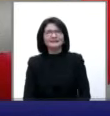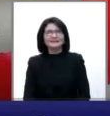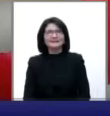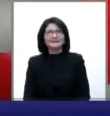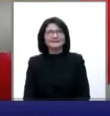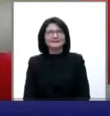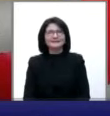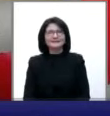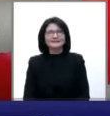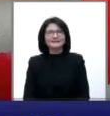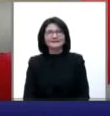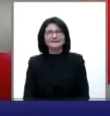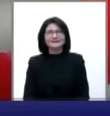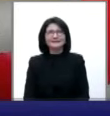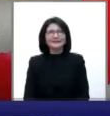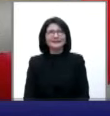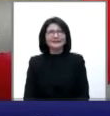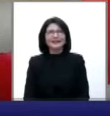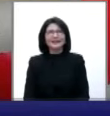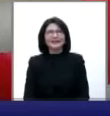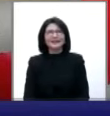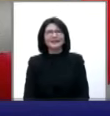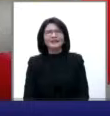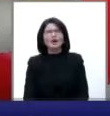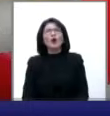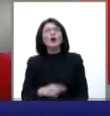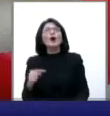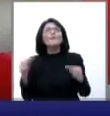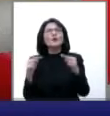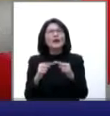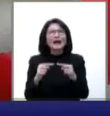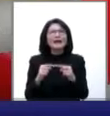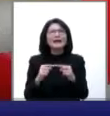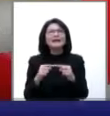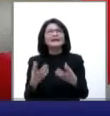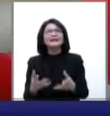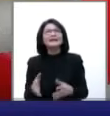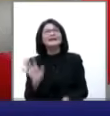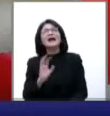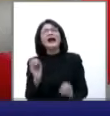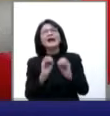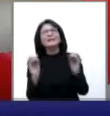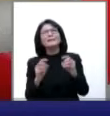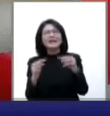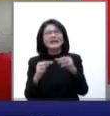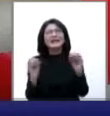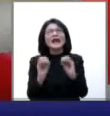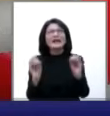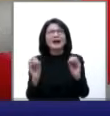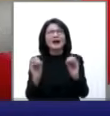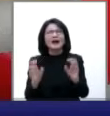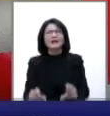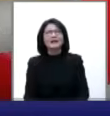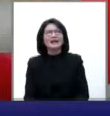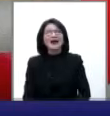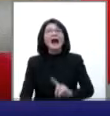merupakan sesuatu secara keseluruhan karena ini mengagetkan penampilan semalam itu jelas berbeda dengan penampilan pertama